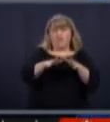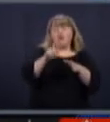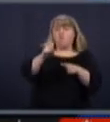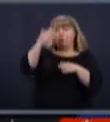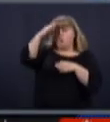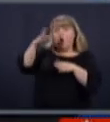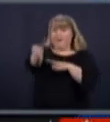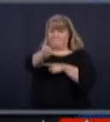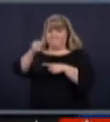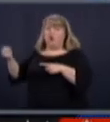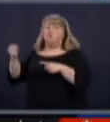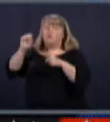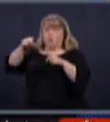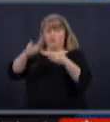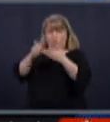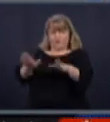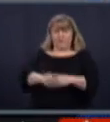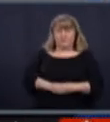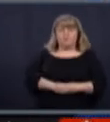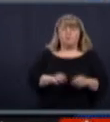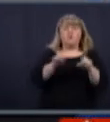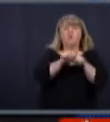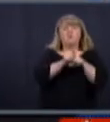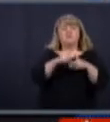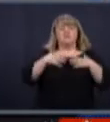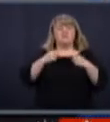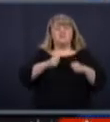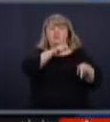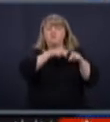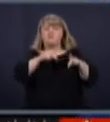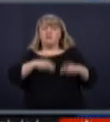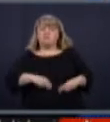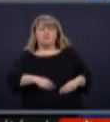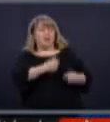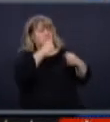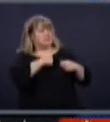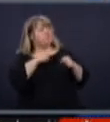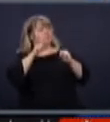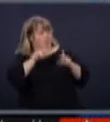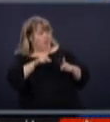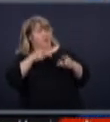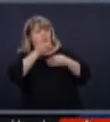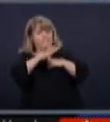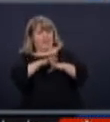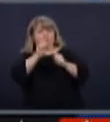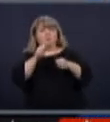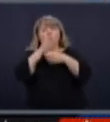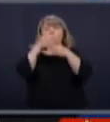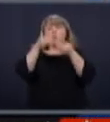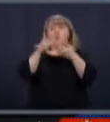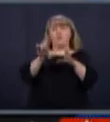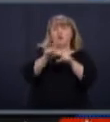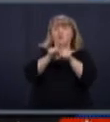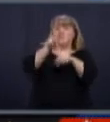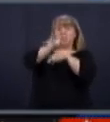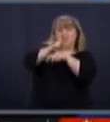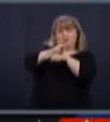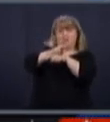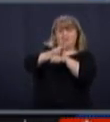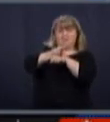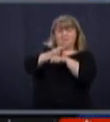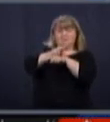a le feu vert de la santé publique pour ouvrir les services de garde tels que